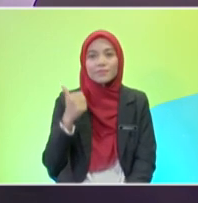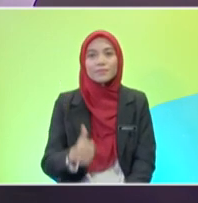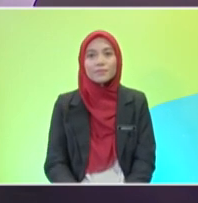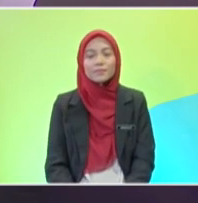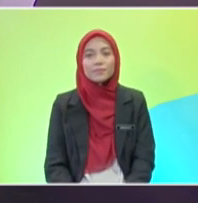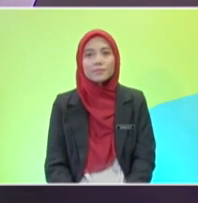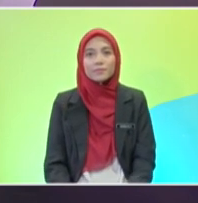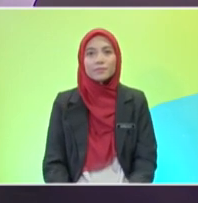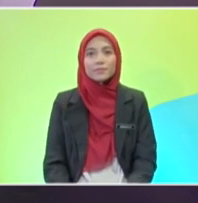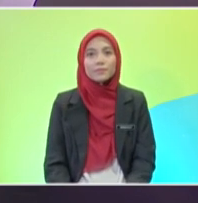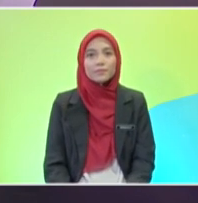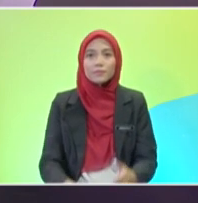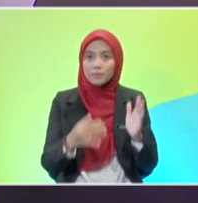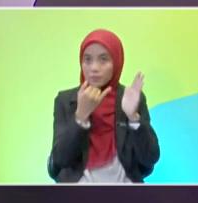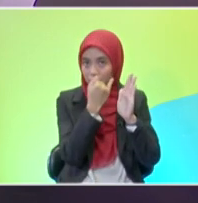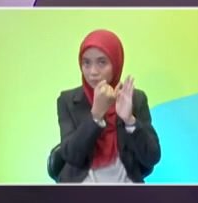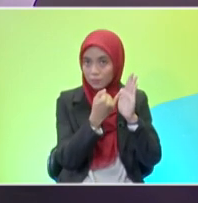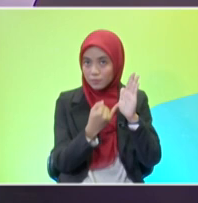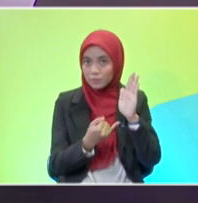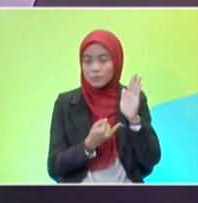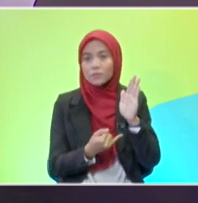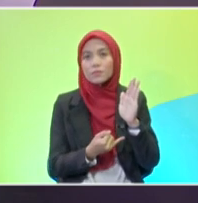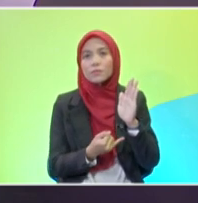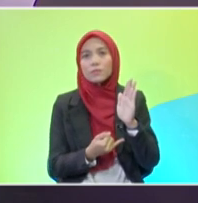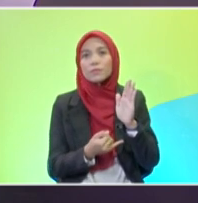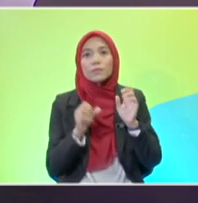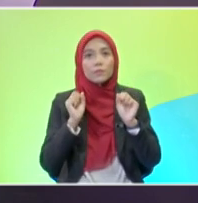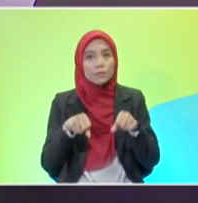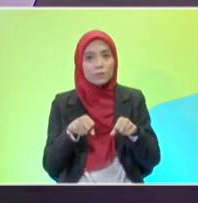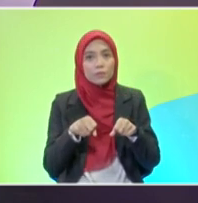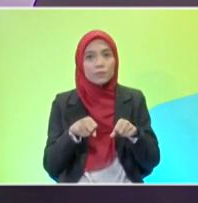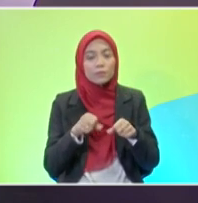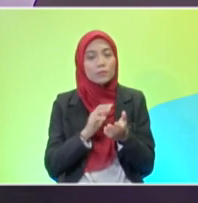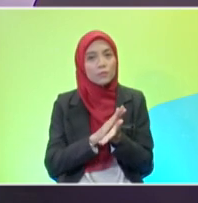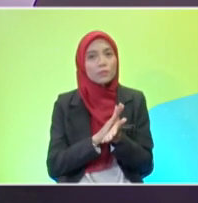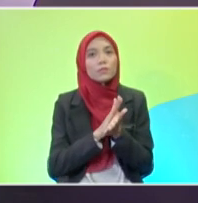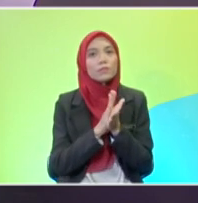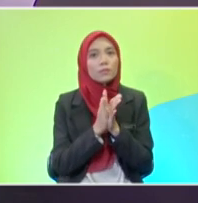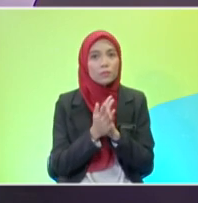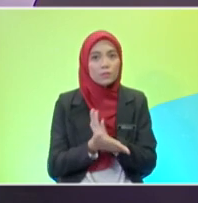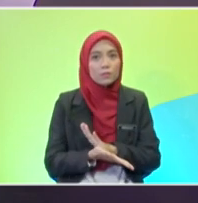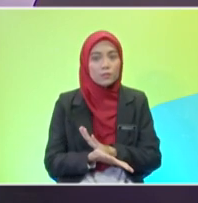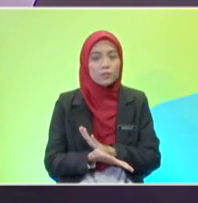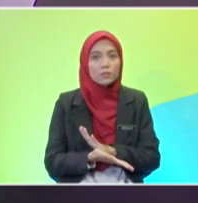lukisan kita ini sebenarnya boleh menjadi lukisannya masterpies